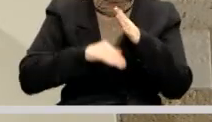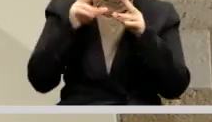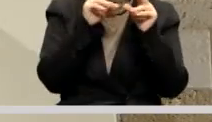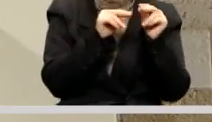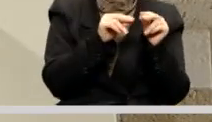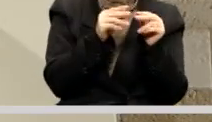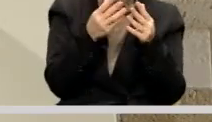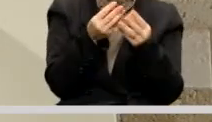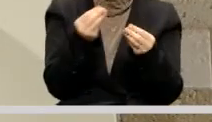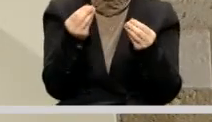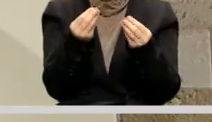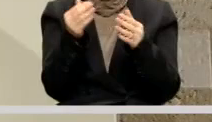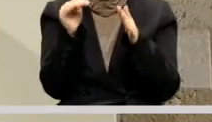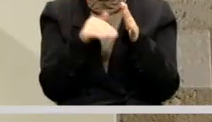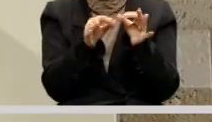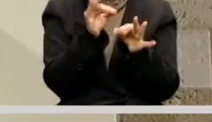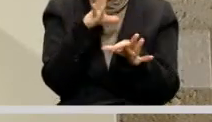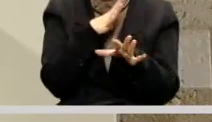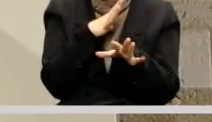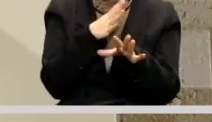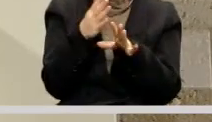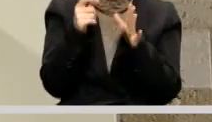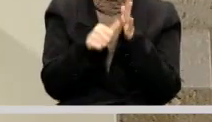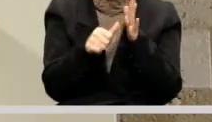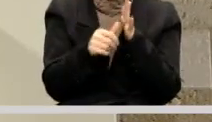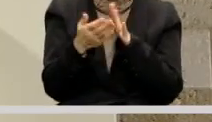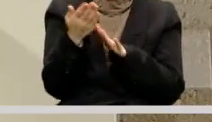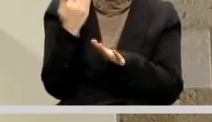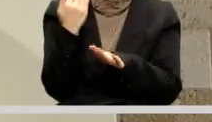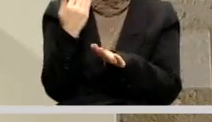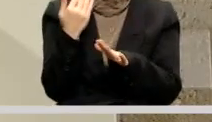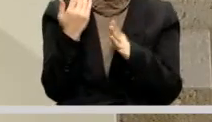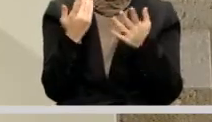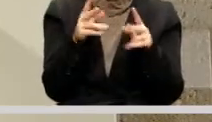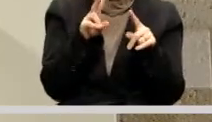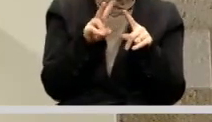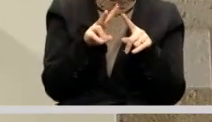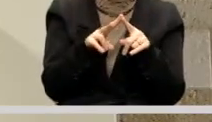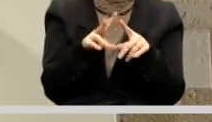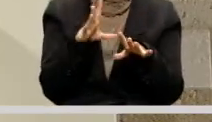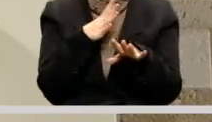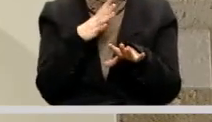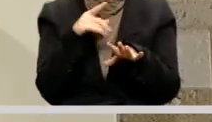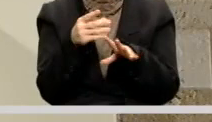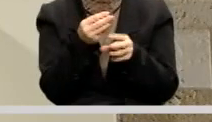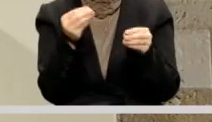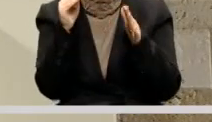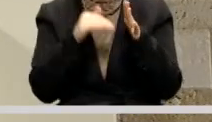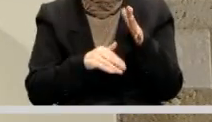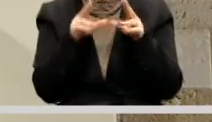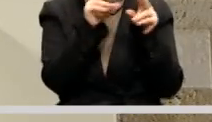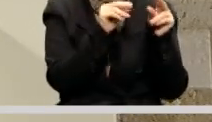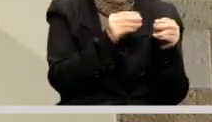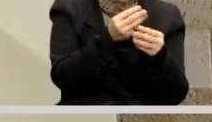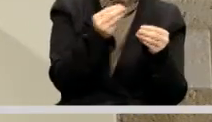altında veya işte daha önceden tarihte geçen Napolyon, Churchill gibi ünlü isimler çok az uyur, çok çalışır ve